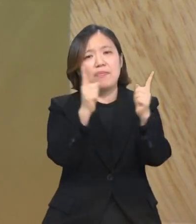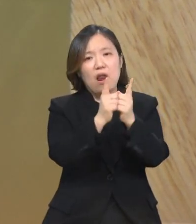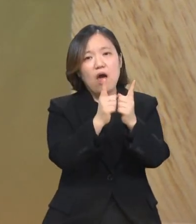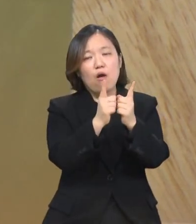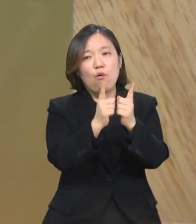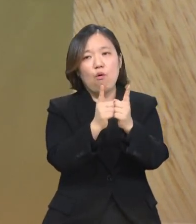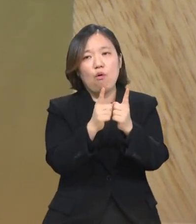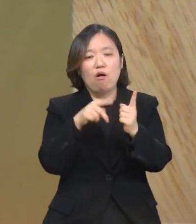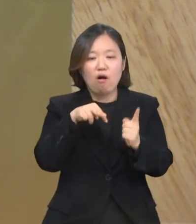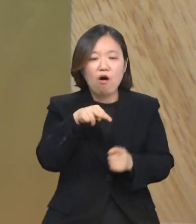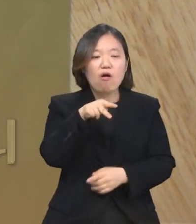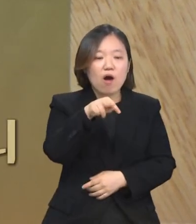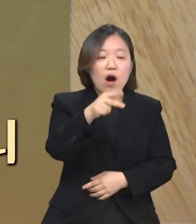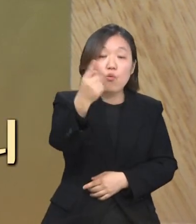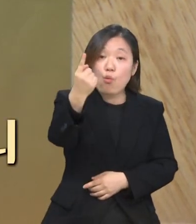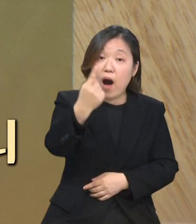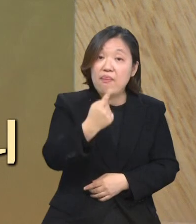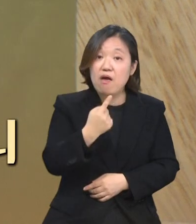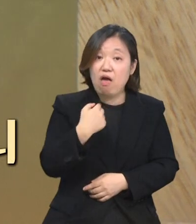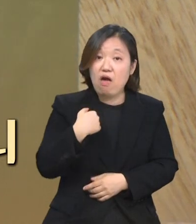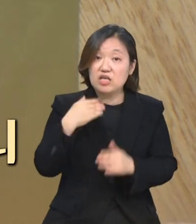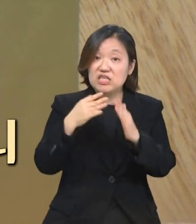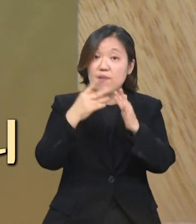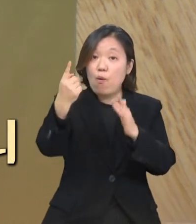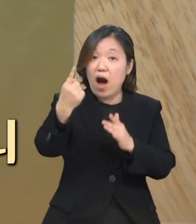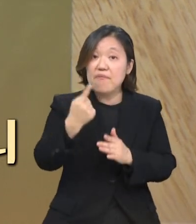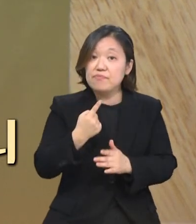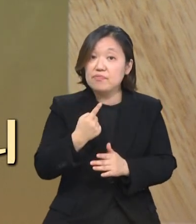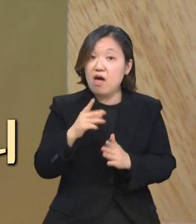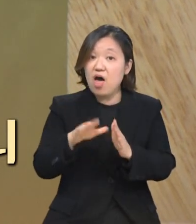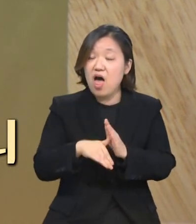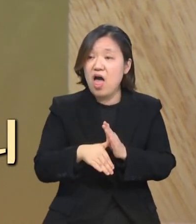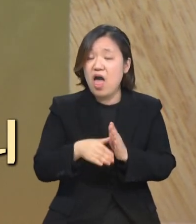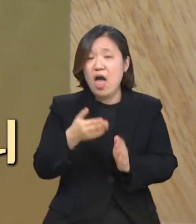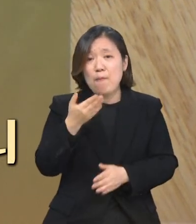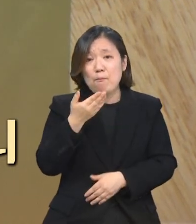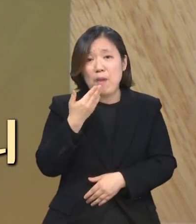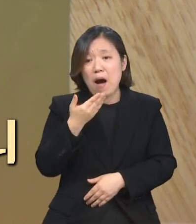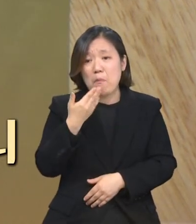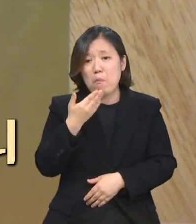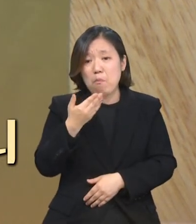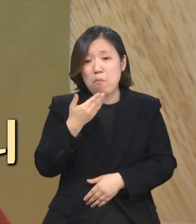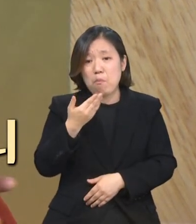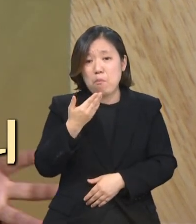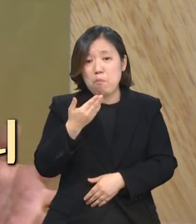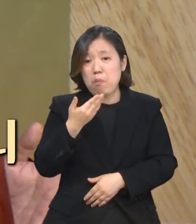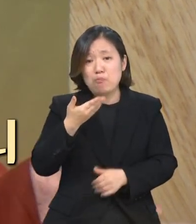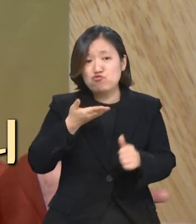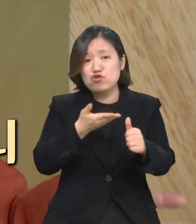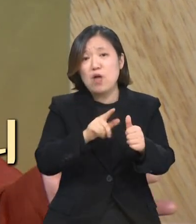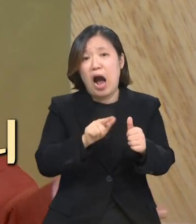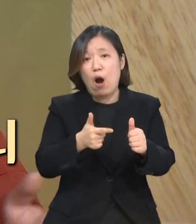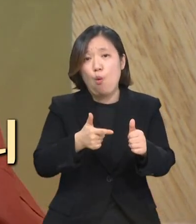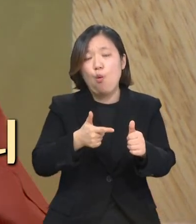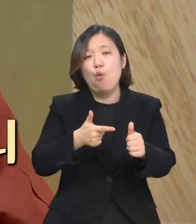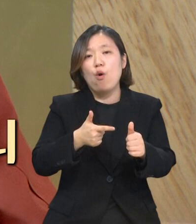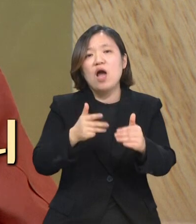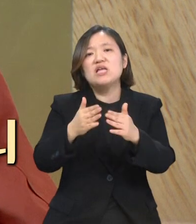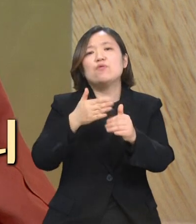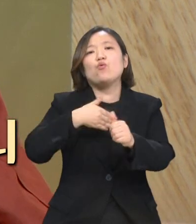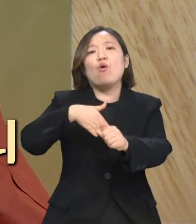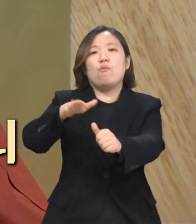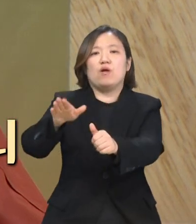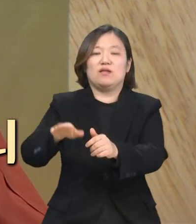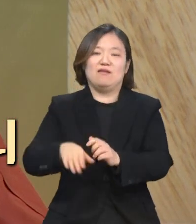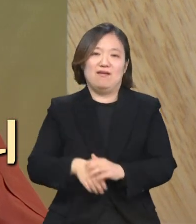왔는데 따뜻한 밥 한 끼 안주고 돌려보냈대요 집으로 따뜻한 밥 한끼 안 사주고